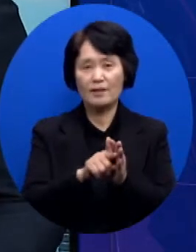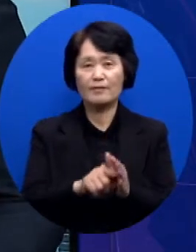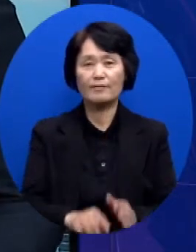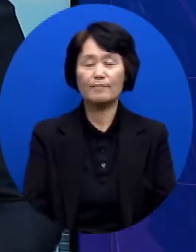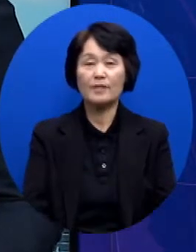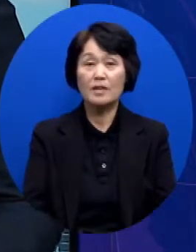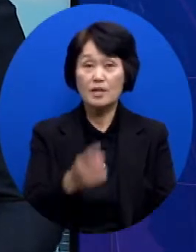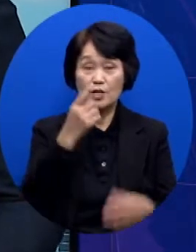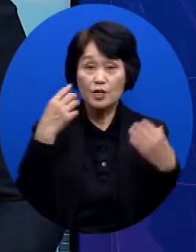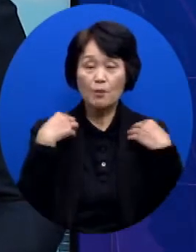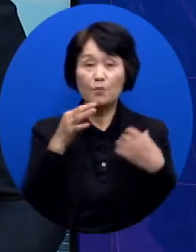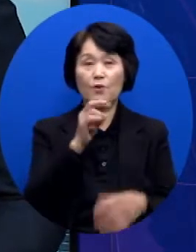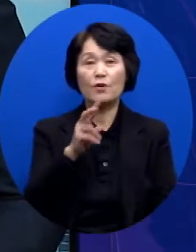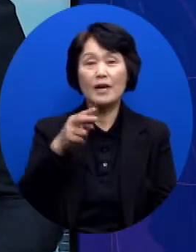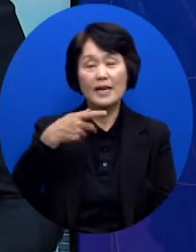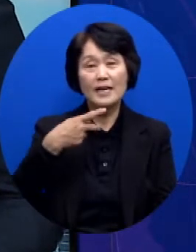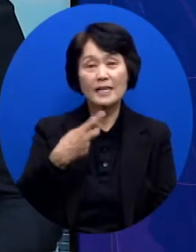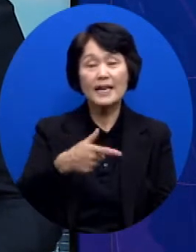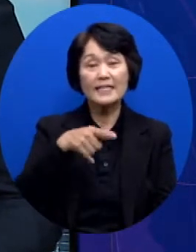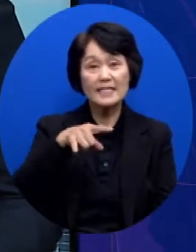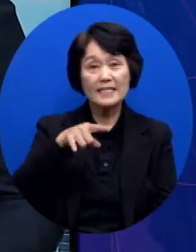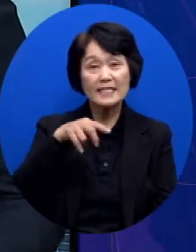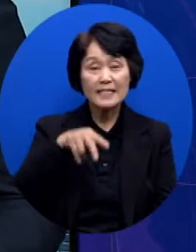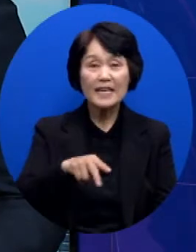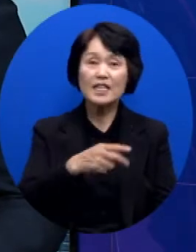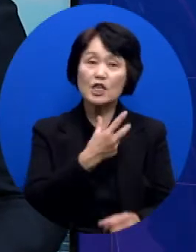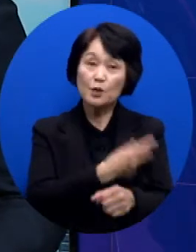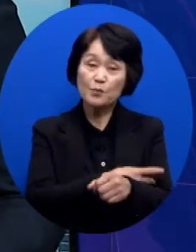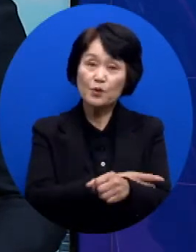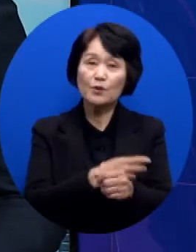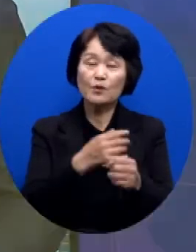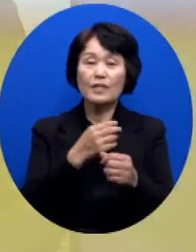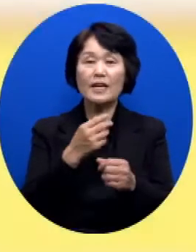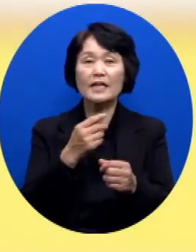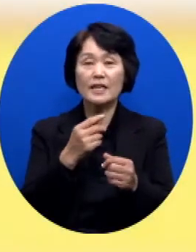정부가 얀센 접종자를 대상으로 한 추가 접종을 시작했습니다.